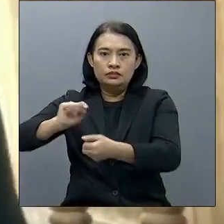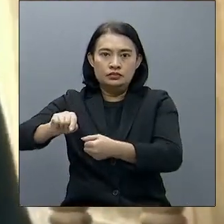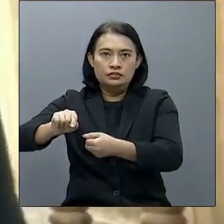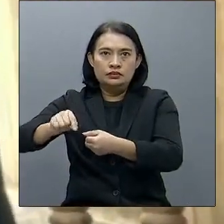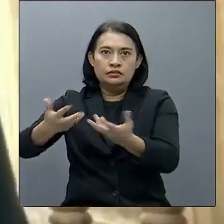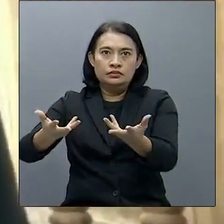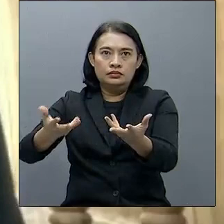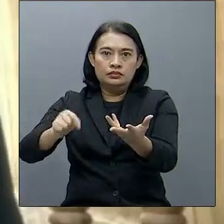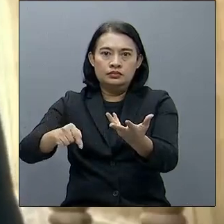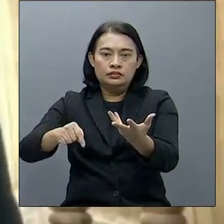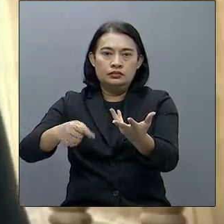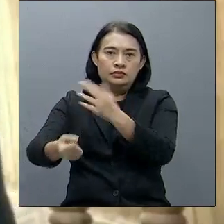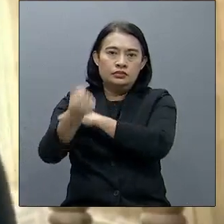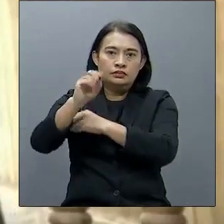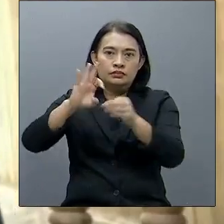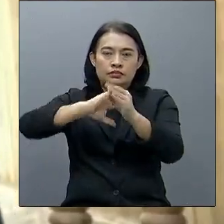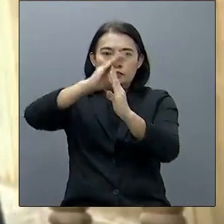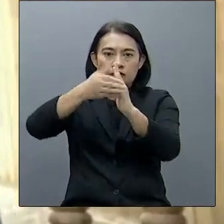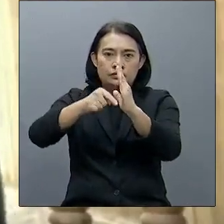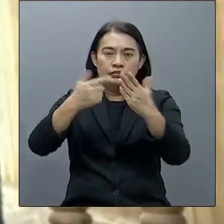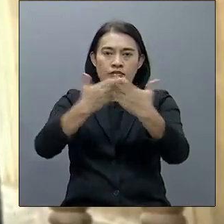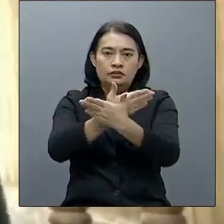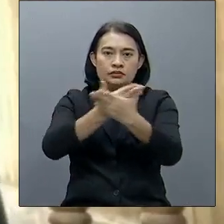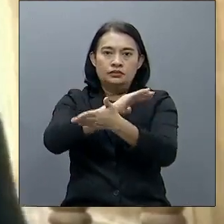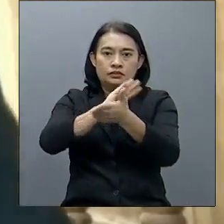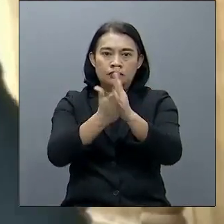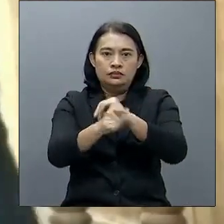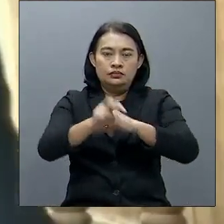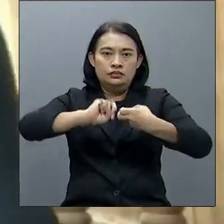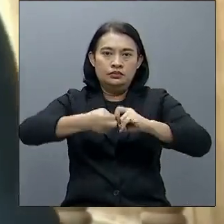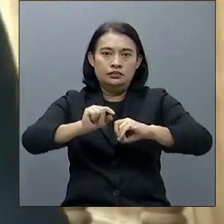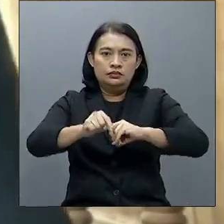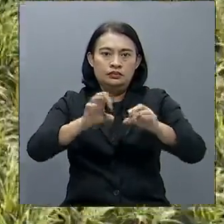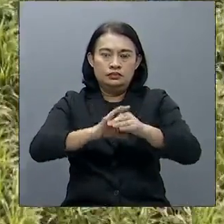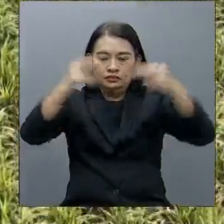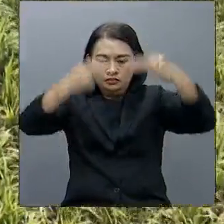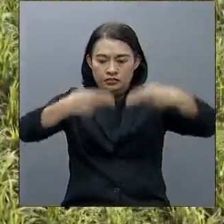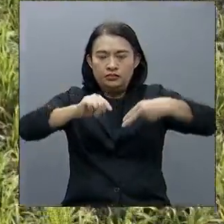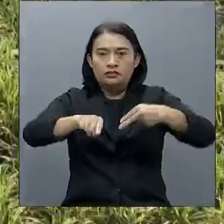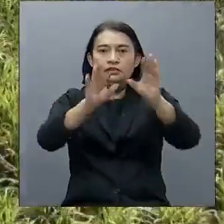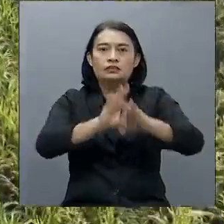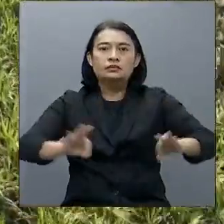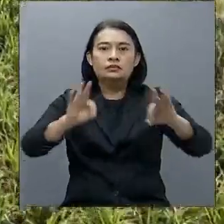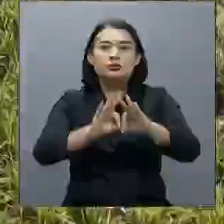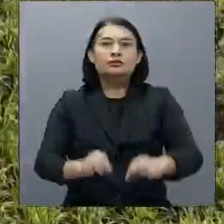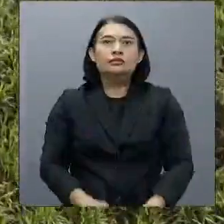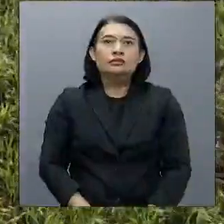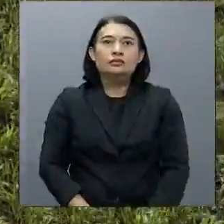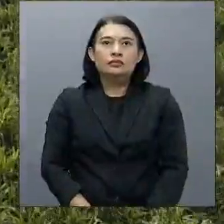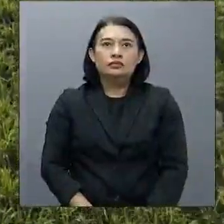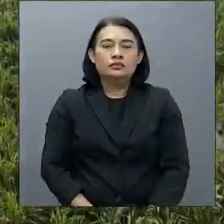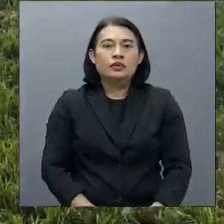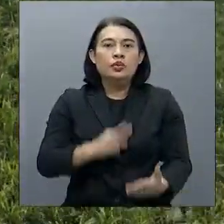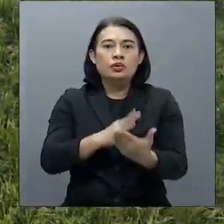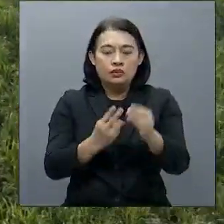เค้าเรียกว่าสนามอำนาจของพื้นที่ใช้แดนเปลี่ยนไปอีกรอบนึงแล้วอาจจะเกิดปัญหาการชกครั้งใหญ่ครับซึ่งนักวิชาการก็ประเมินนะคะ